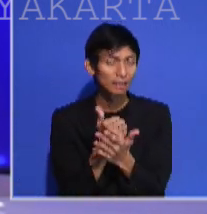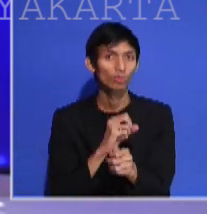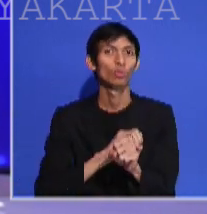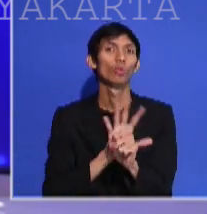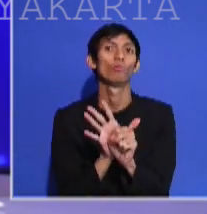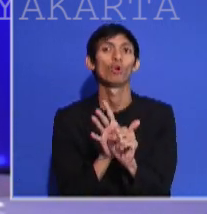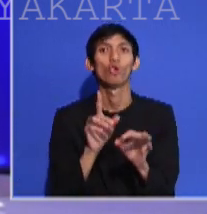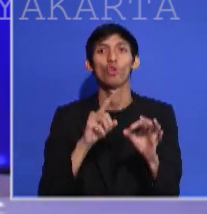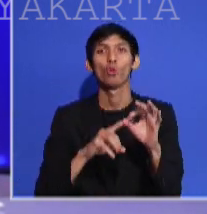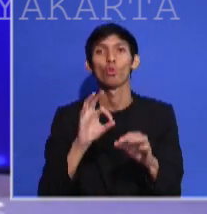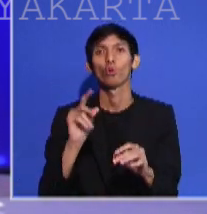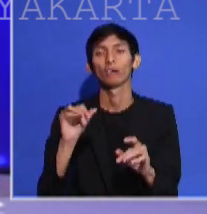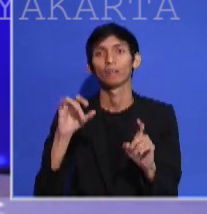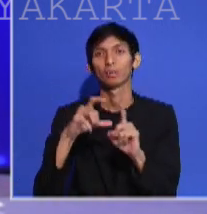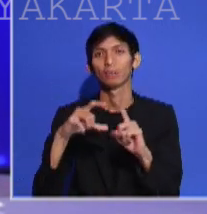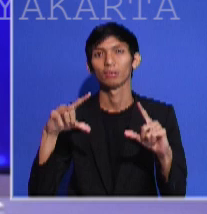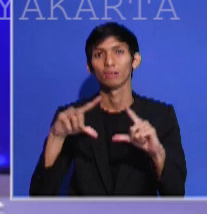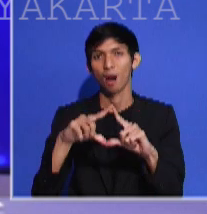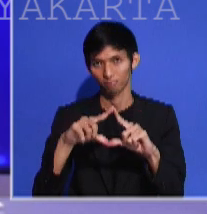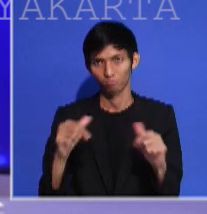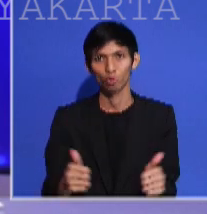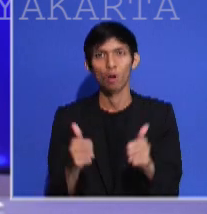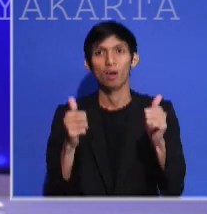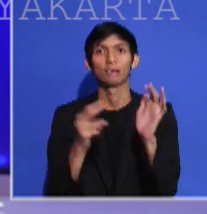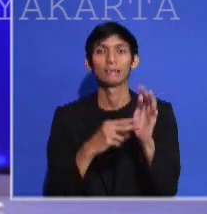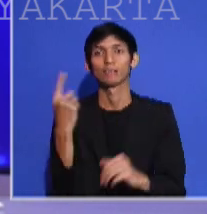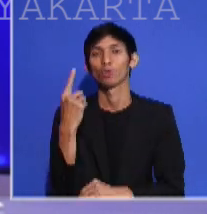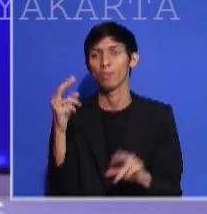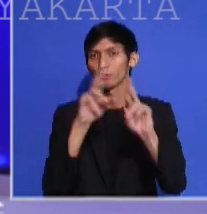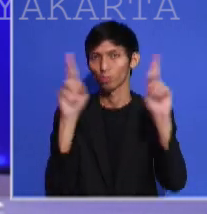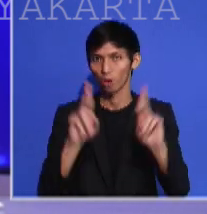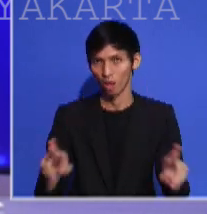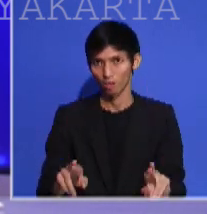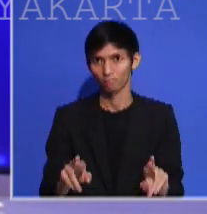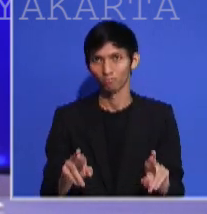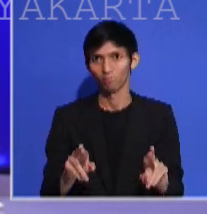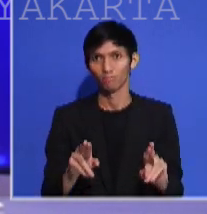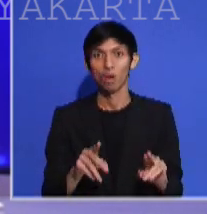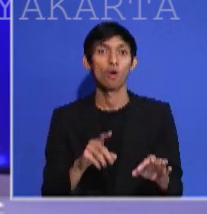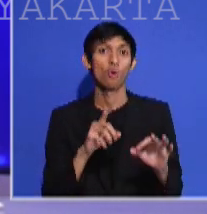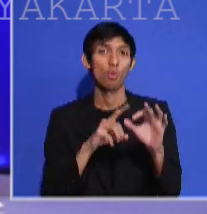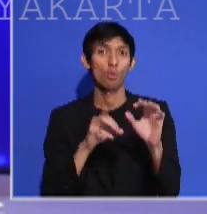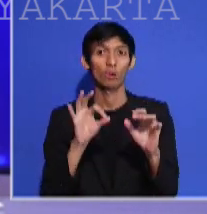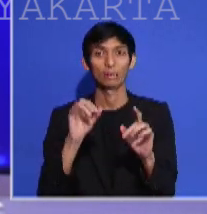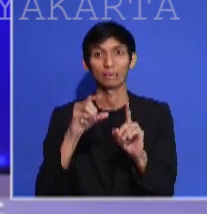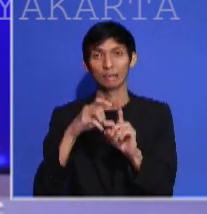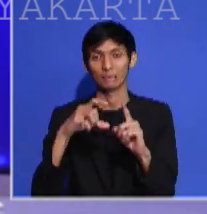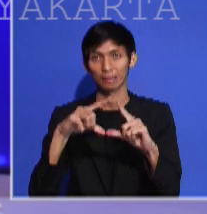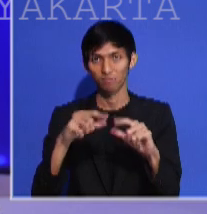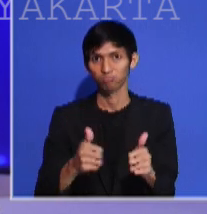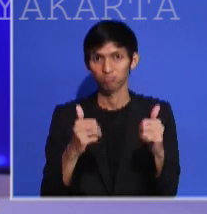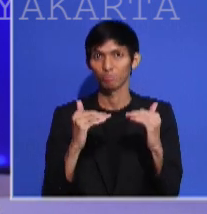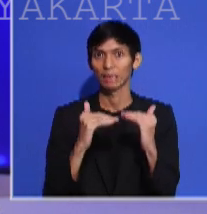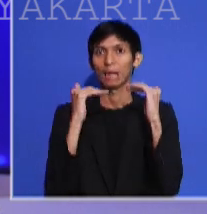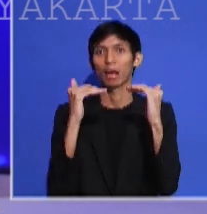syakuroh berhasil menorehkan prestasi di tingkat nasional dan internasional bahkan Konita saat ini berhasil berada pada peringkat